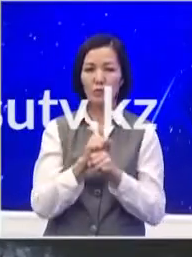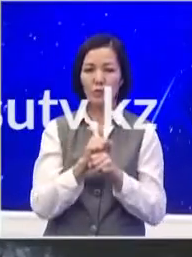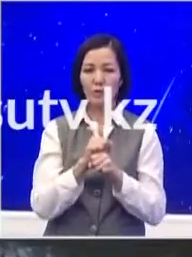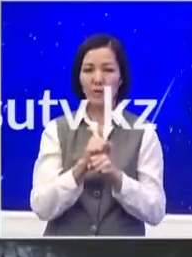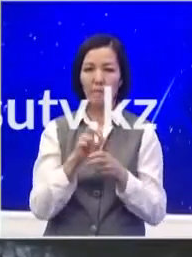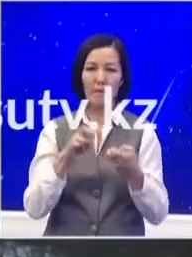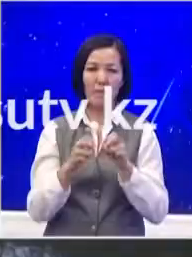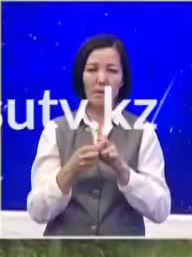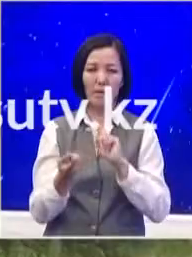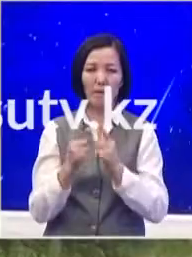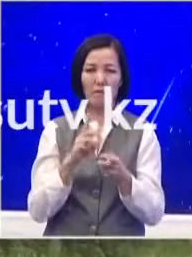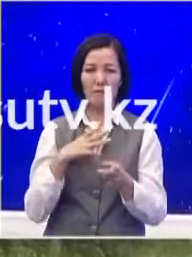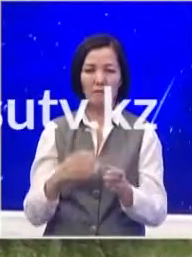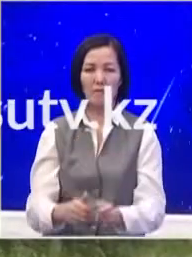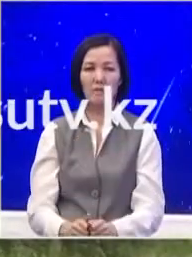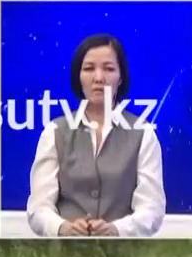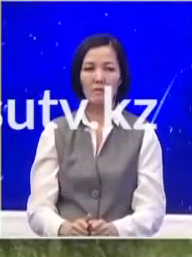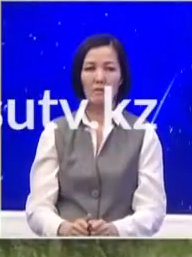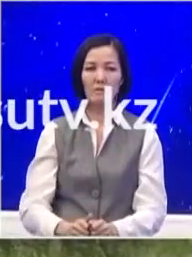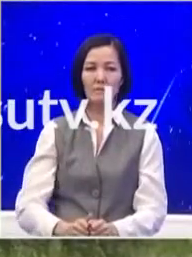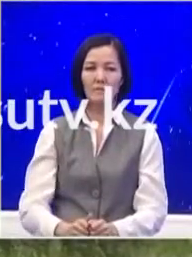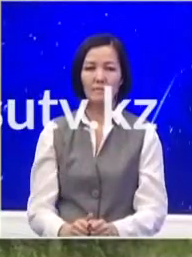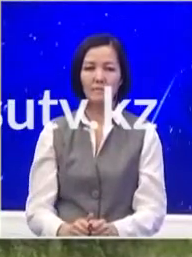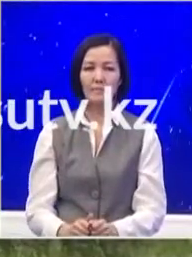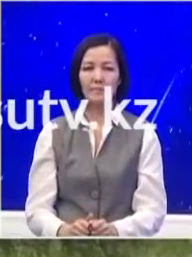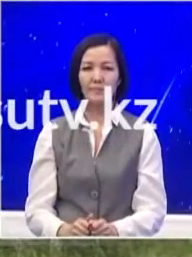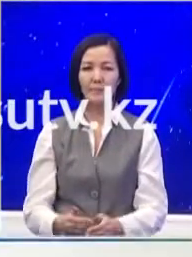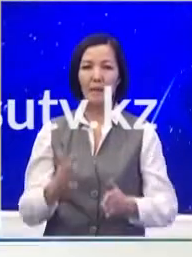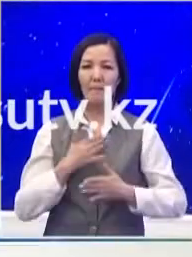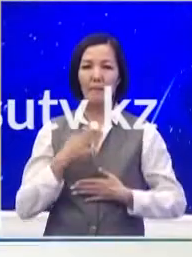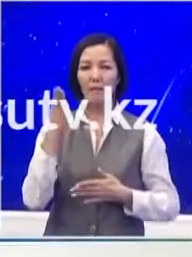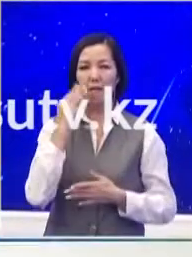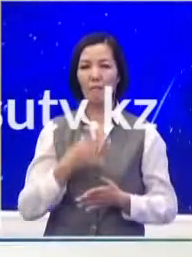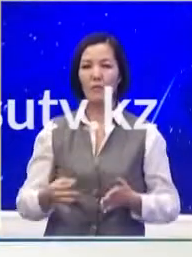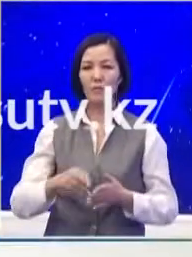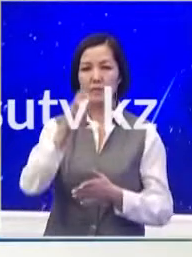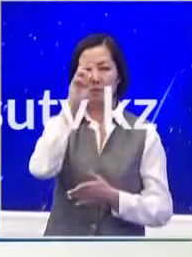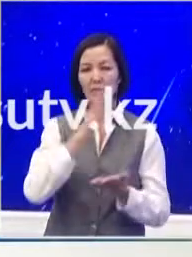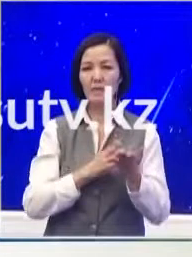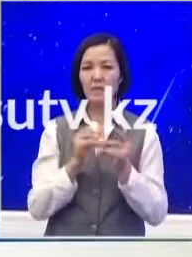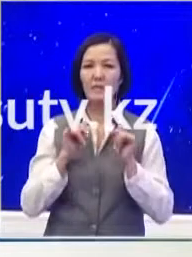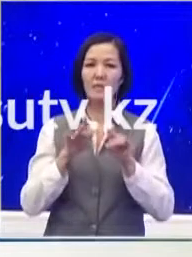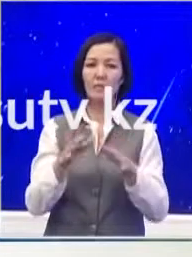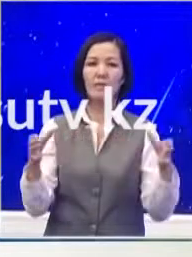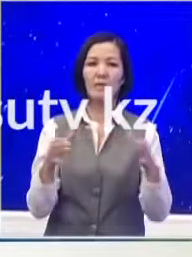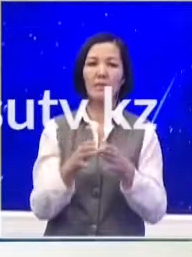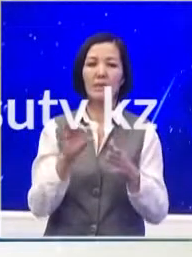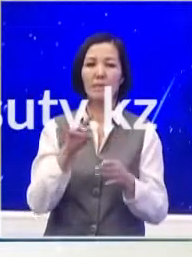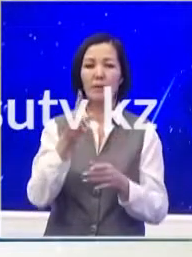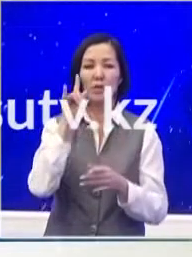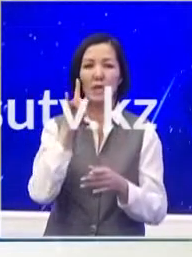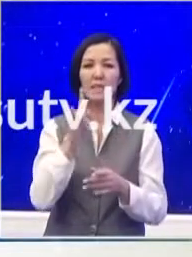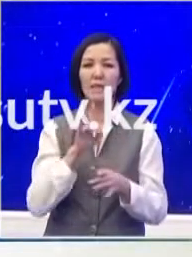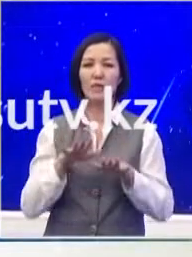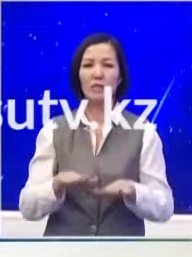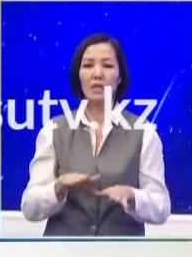сергелденге түскен. Я принял решение обратиться. Мен Алматы облыстық мемлекеттік қызмет істер департаментіне еңбекші қазақ ауданының